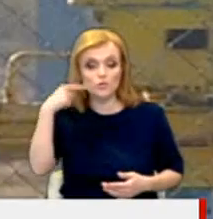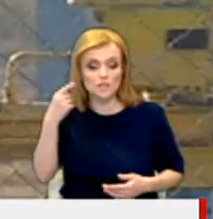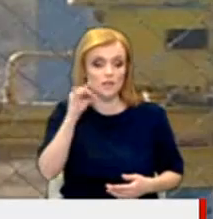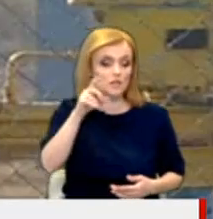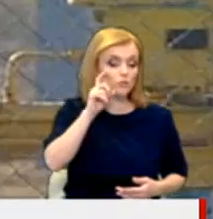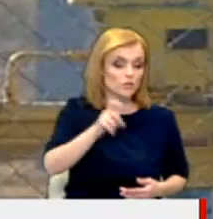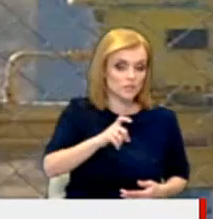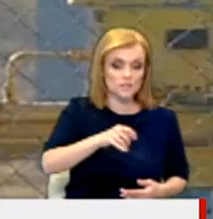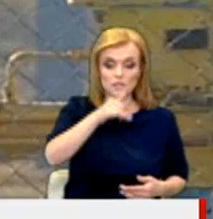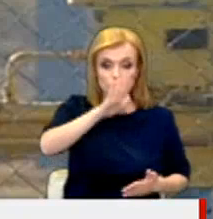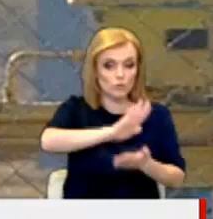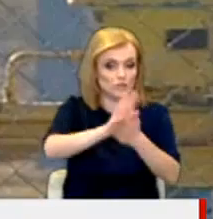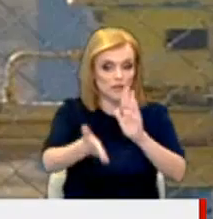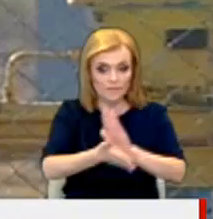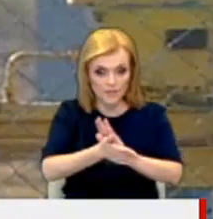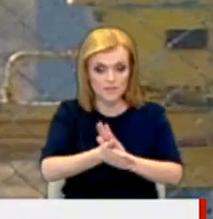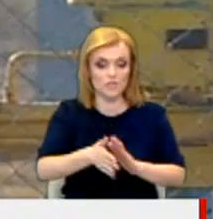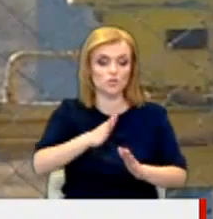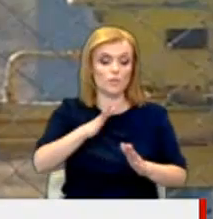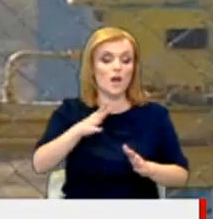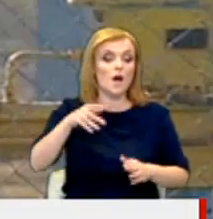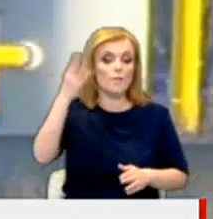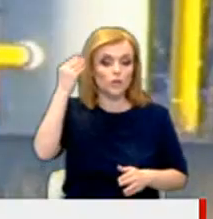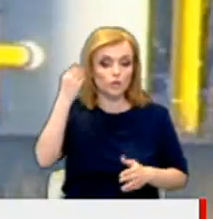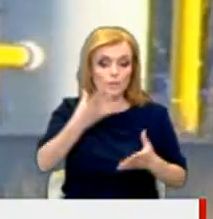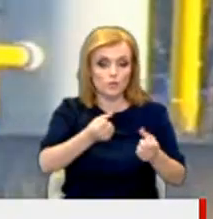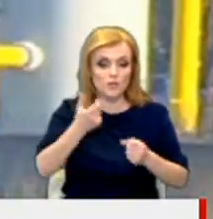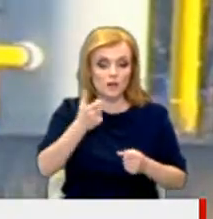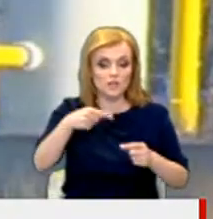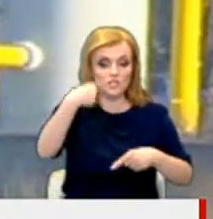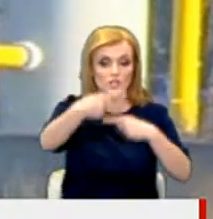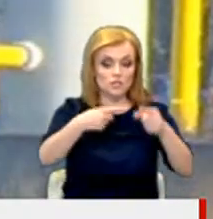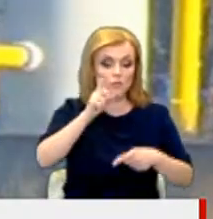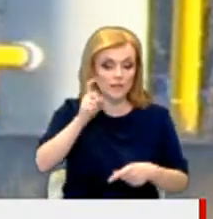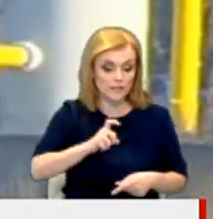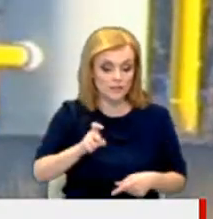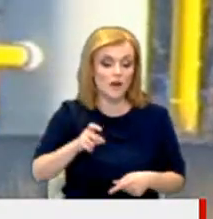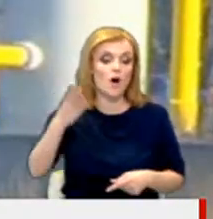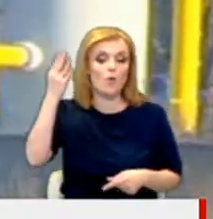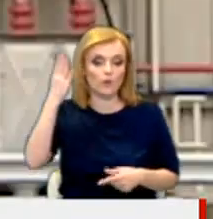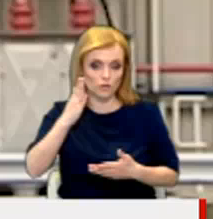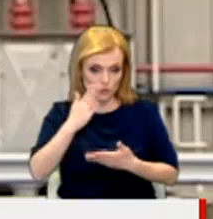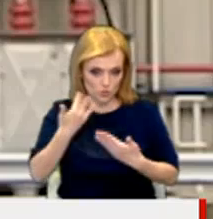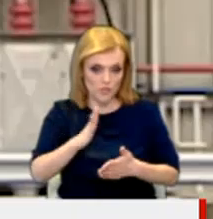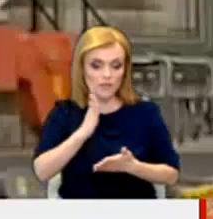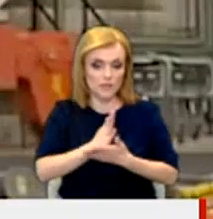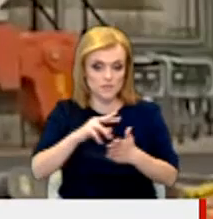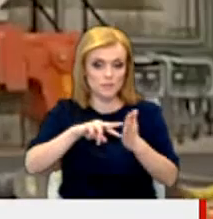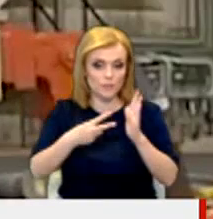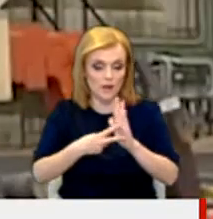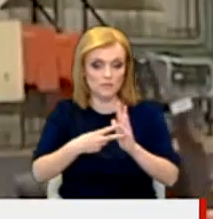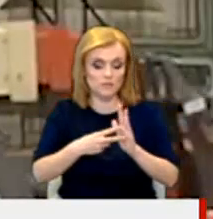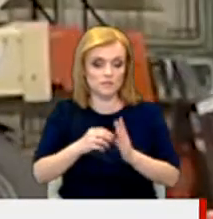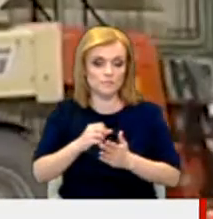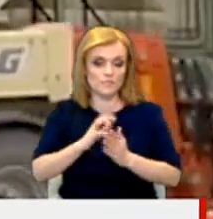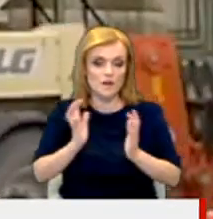de pe teritoriul Ucrainei. Un asemenea scenariu ar lăsa fără gaze și Republica Moldova. O altă alternativa ar fi ca prin acest